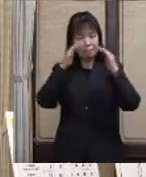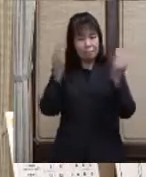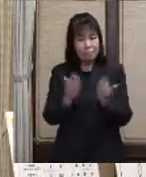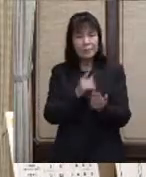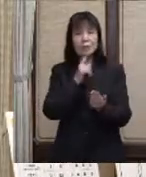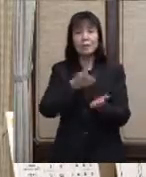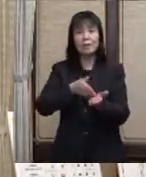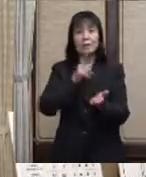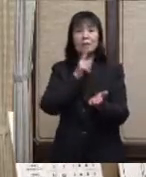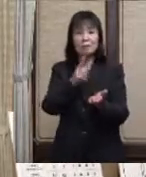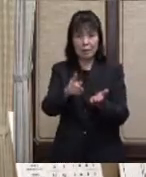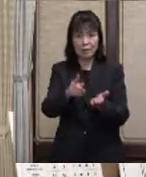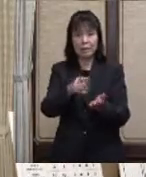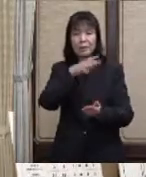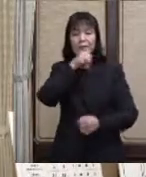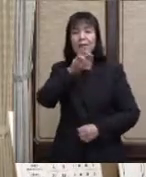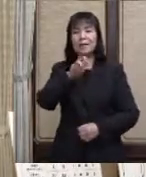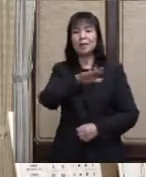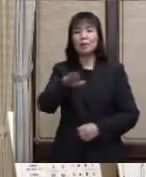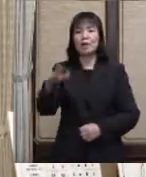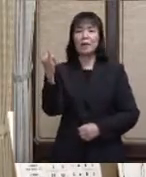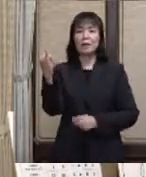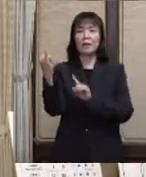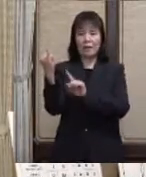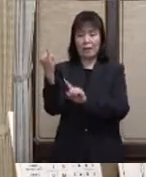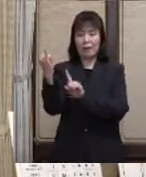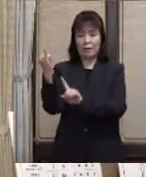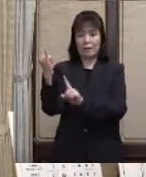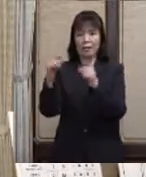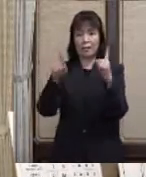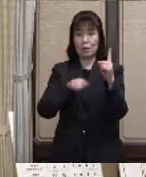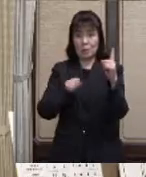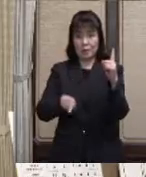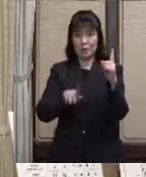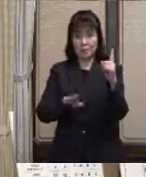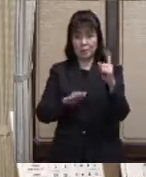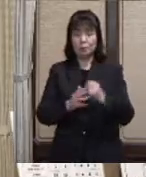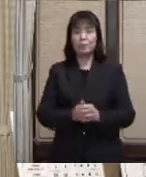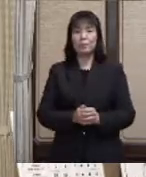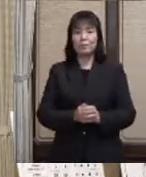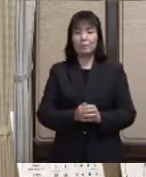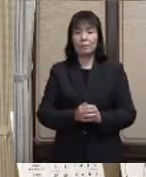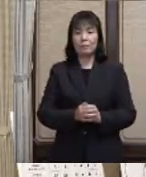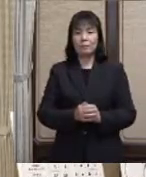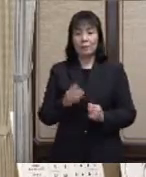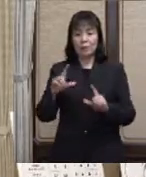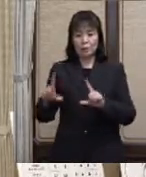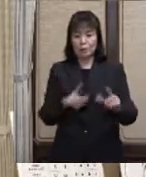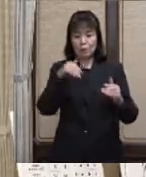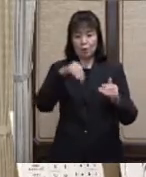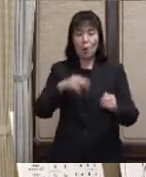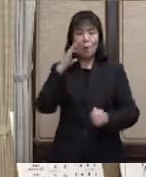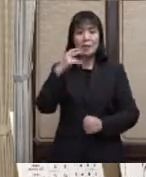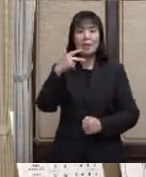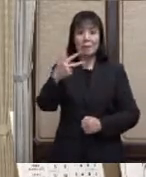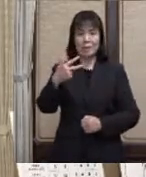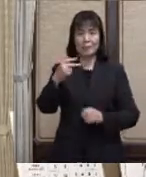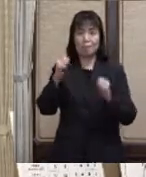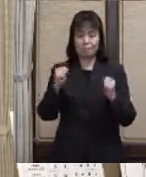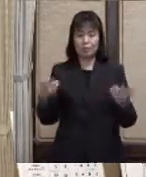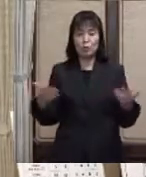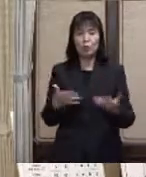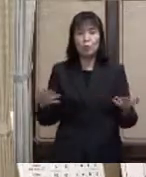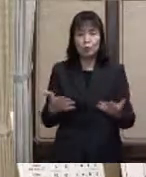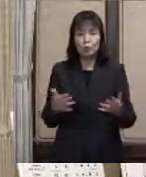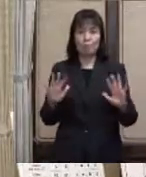ですが、30代女性1名でございます。住所地は松山市で、職